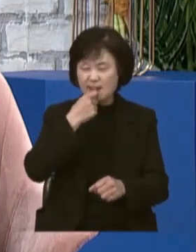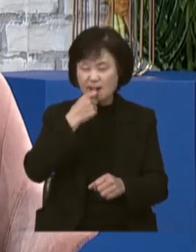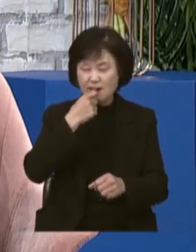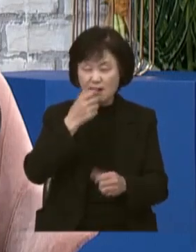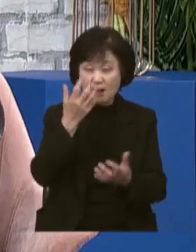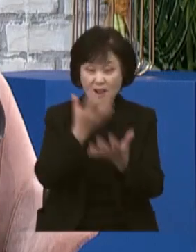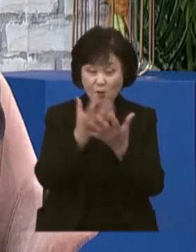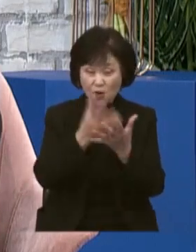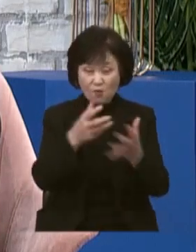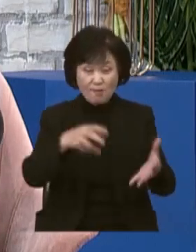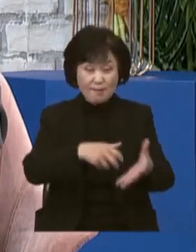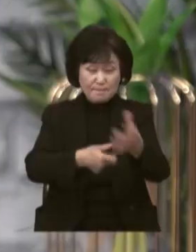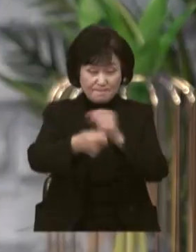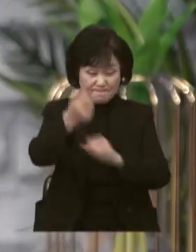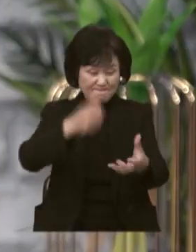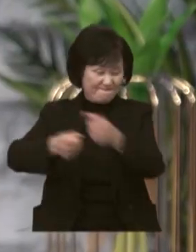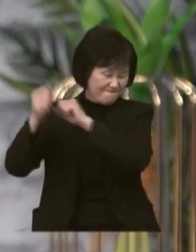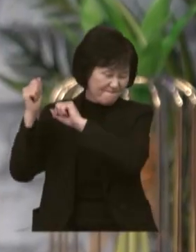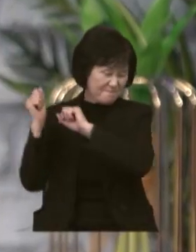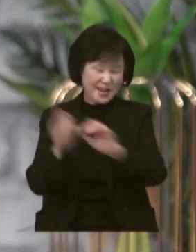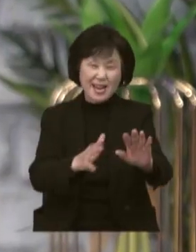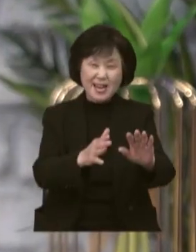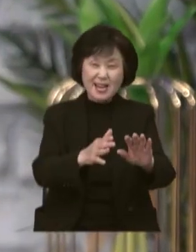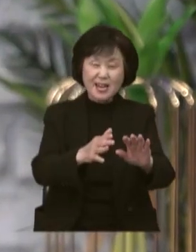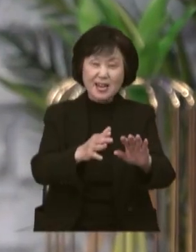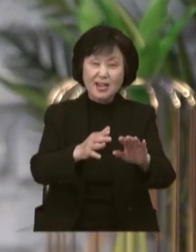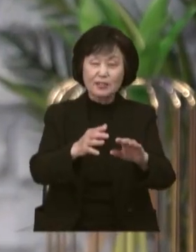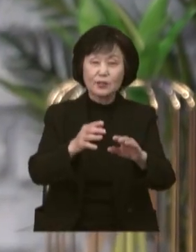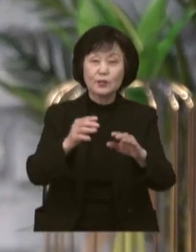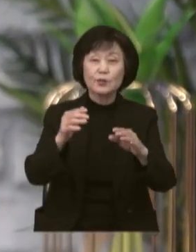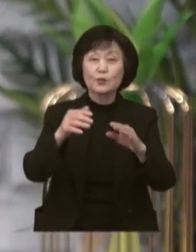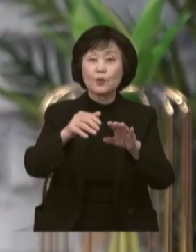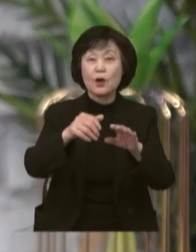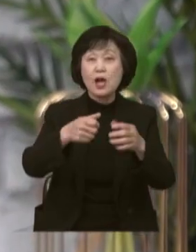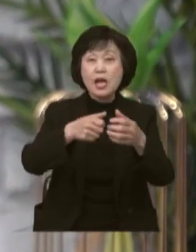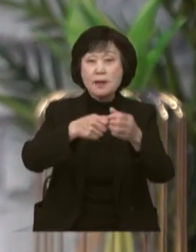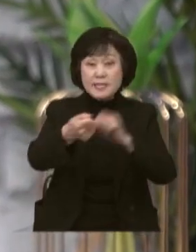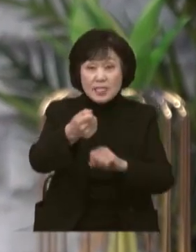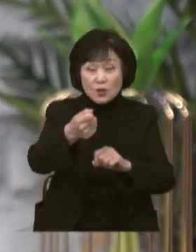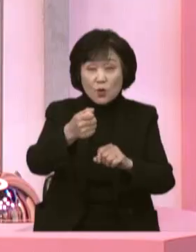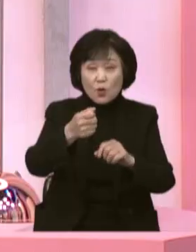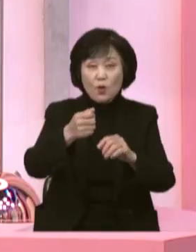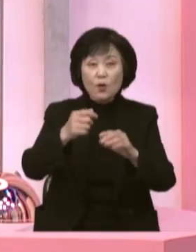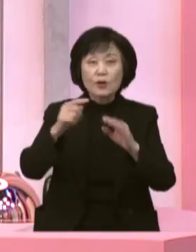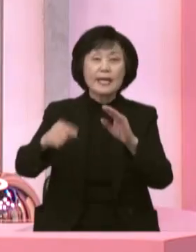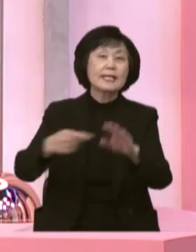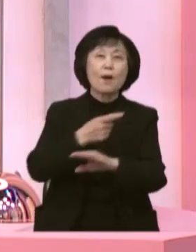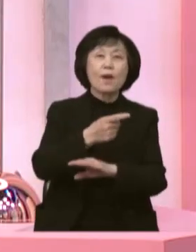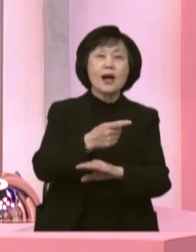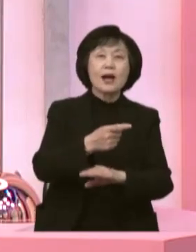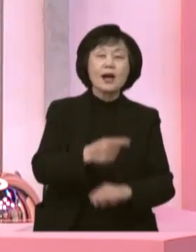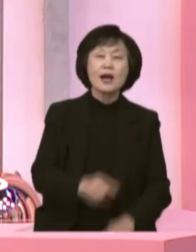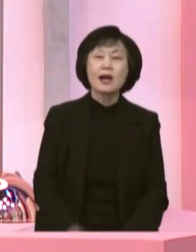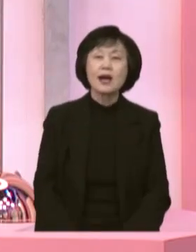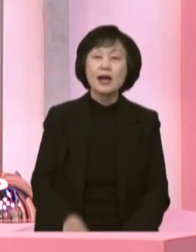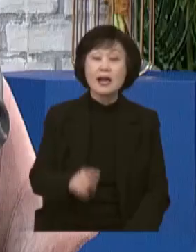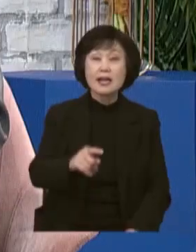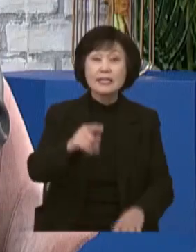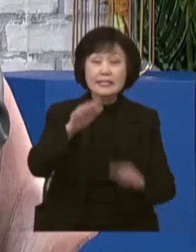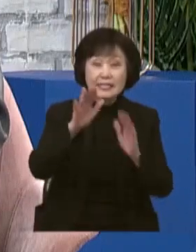넘었어. 근데 거기서. 아니 그러다 거기서 대본을 박박 찍고 나 안에 그걸 던지고 가면 무명 세계로 가고 싶었지.